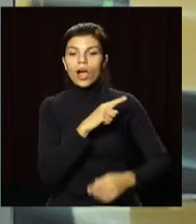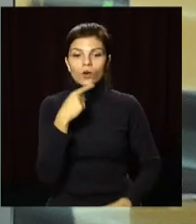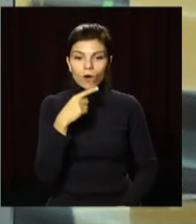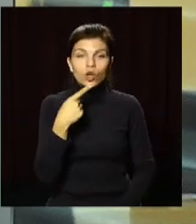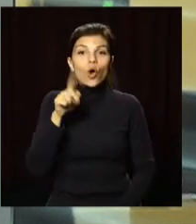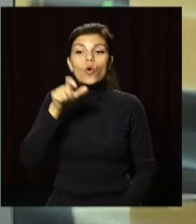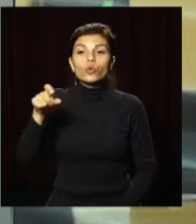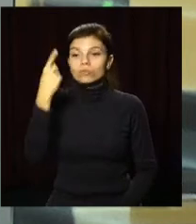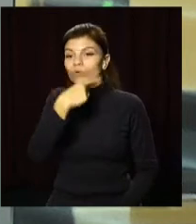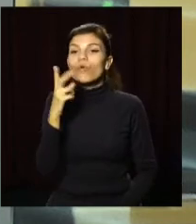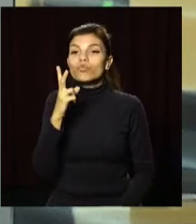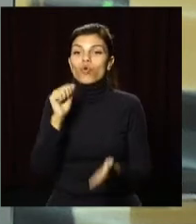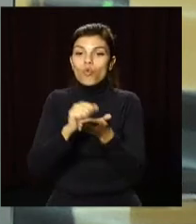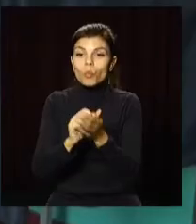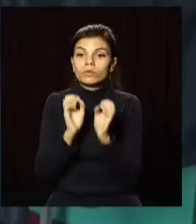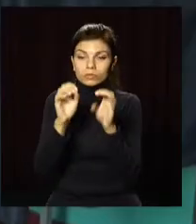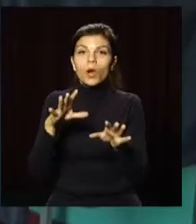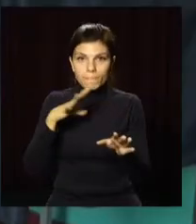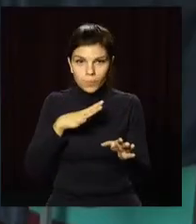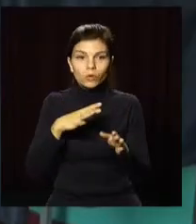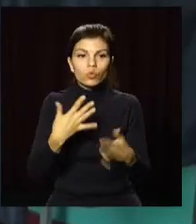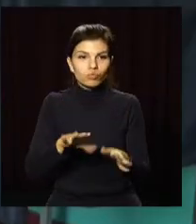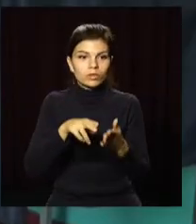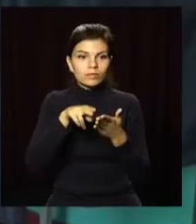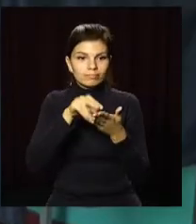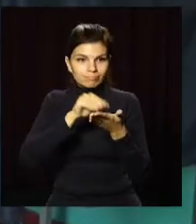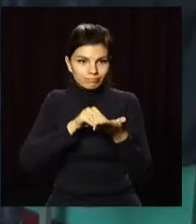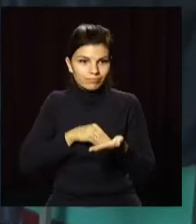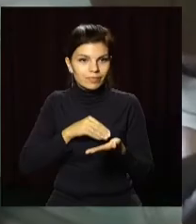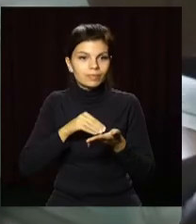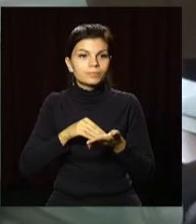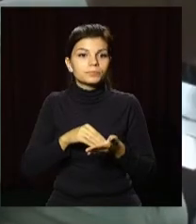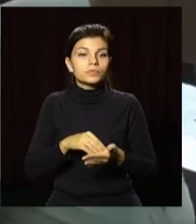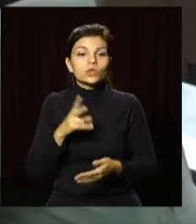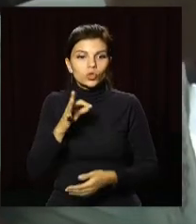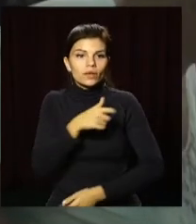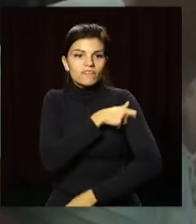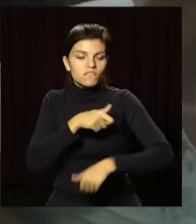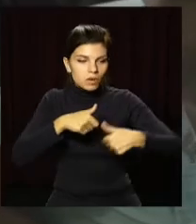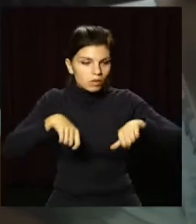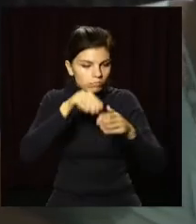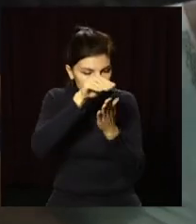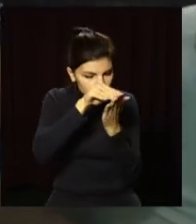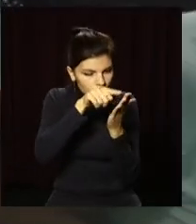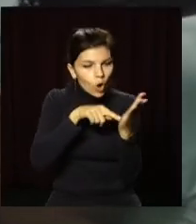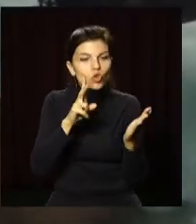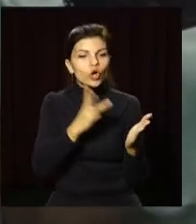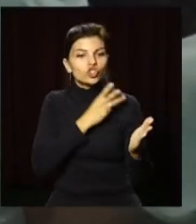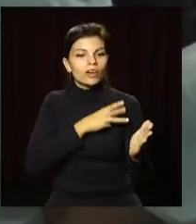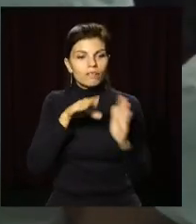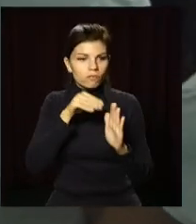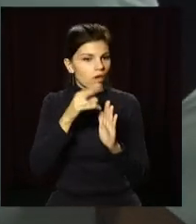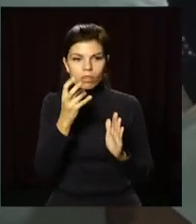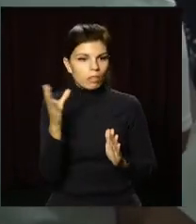які подавали документи, були зареєстровані. Але в окремих містах виборчі комісії не затвердили списки кандидатів.